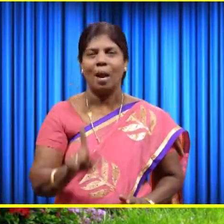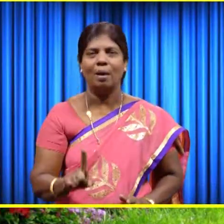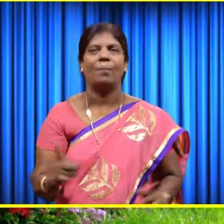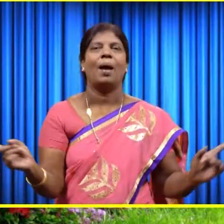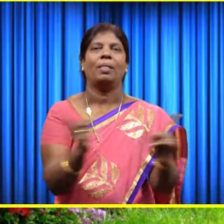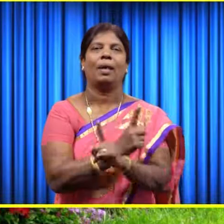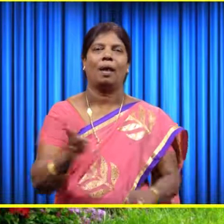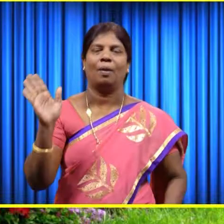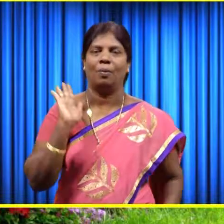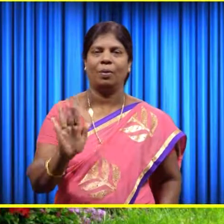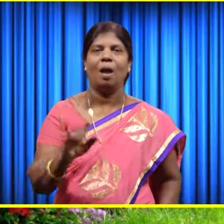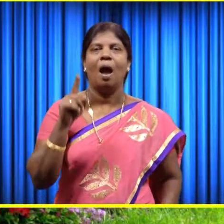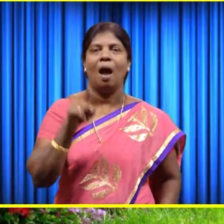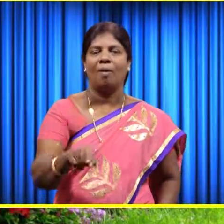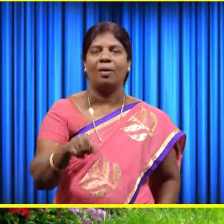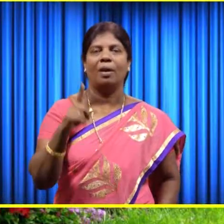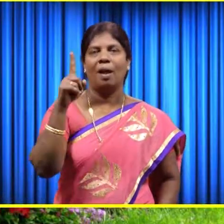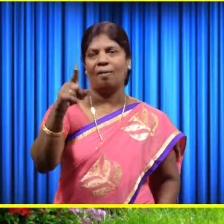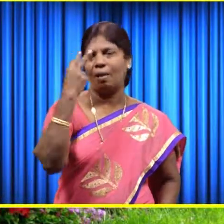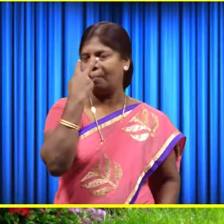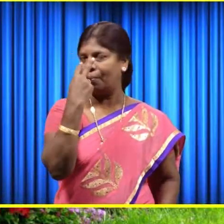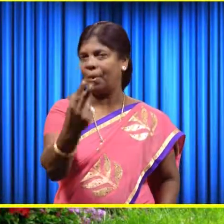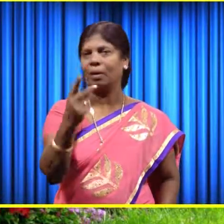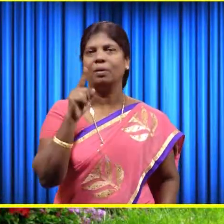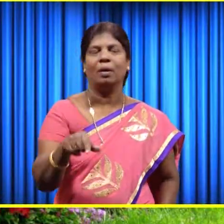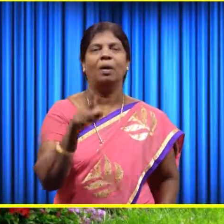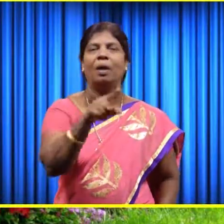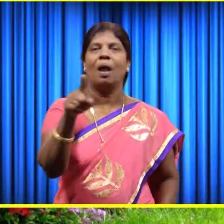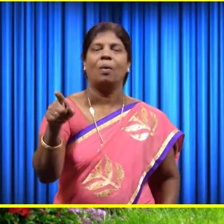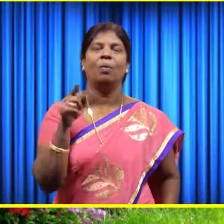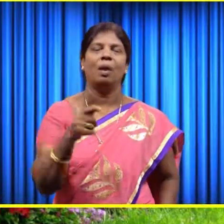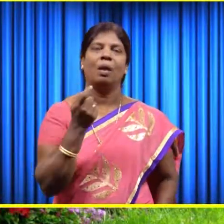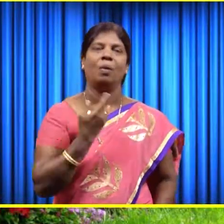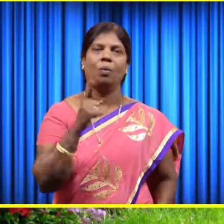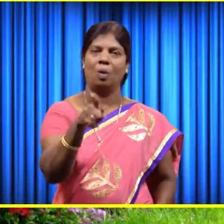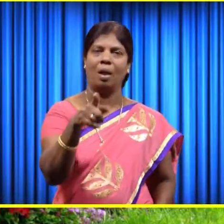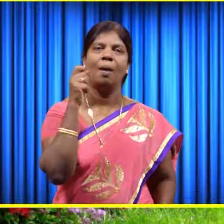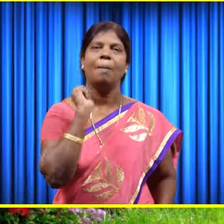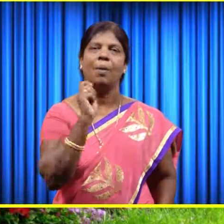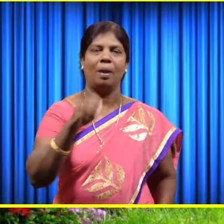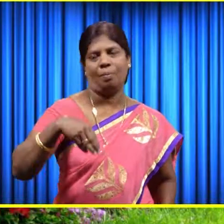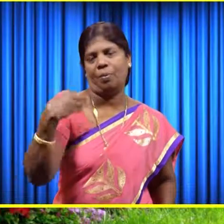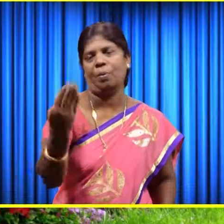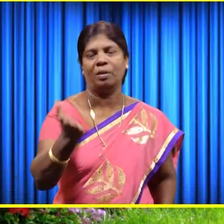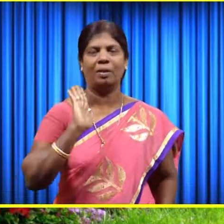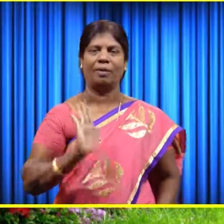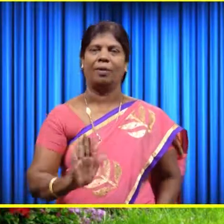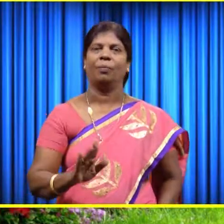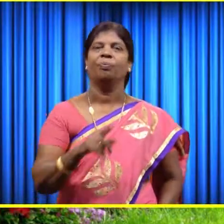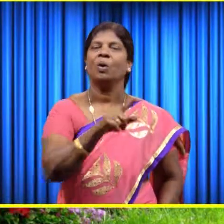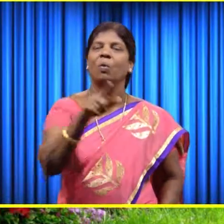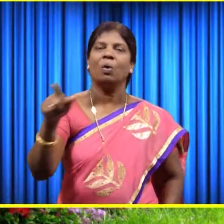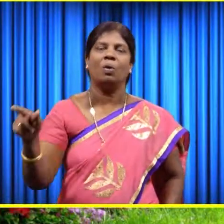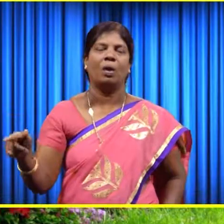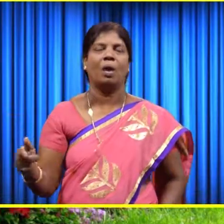இருக்கிறது. அவர்தான் அவளை பார்த்து சொன்னார், நான் உன்னை மன்னித்து விட்டேன். நண்பர்களே, உங்களுடைய அவல